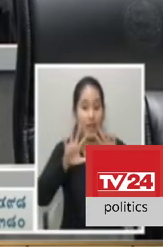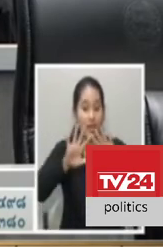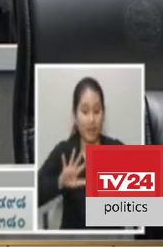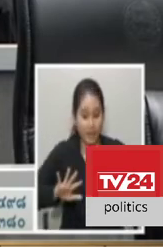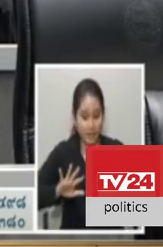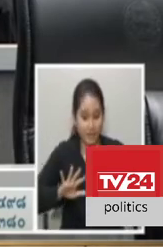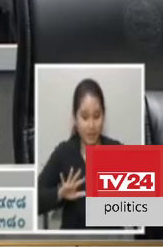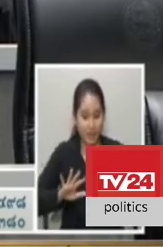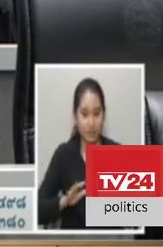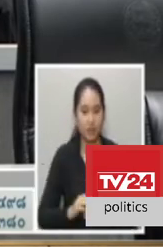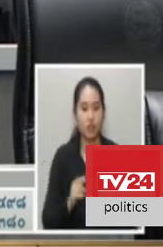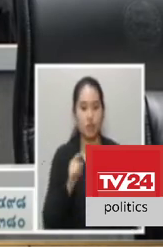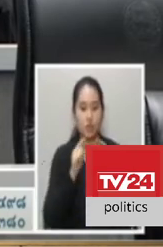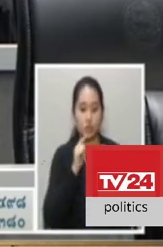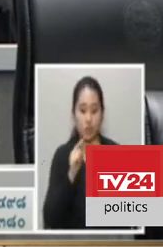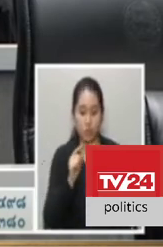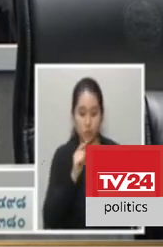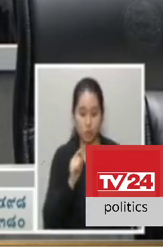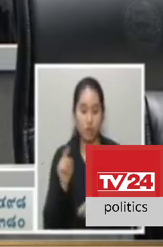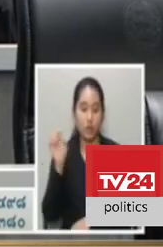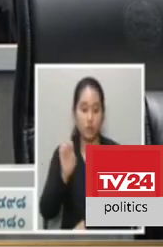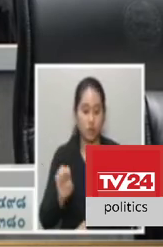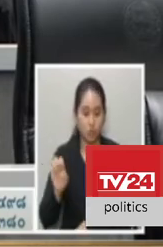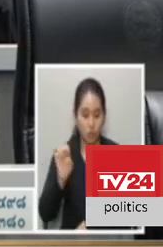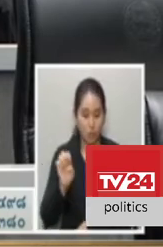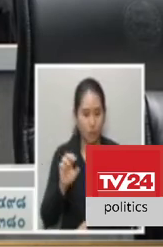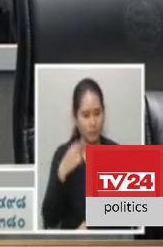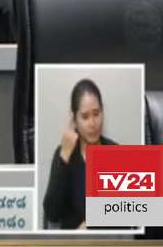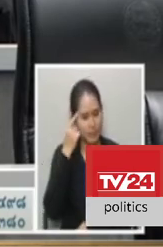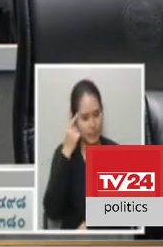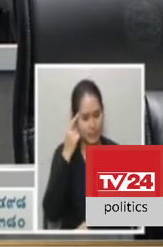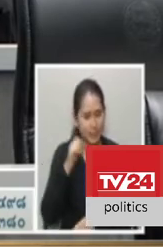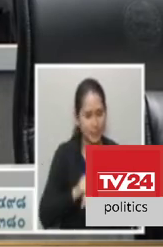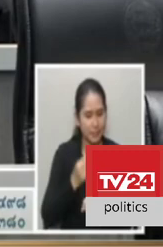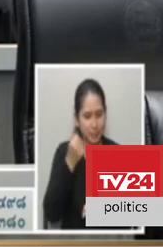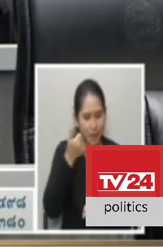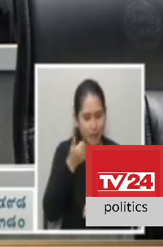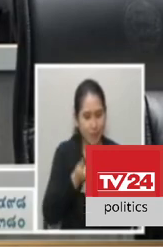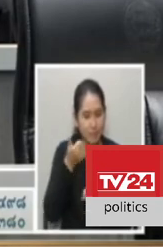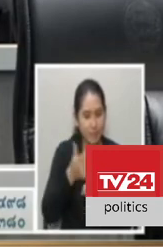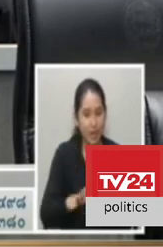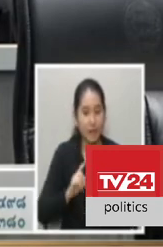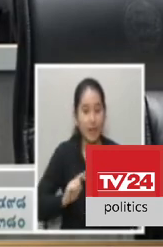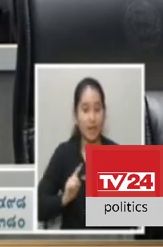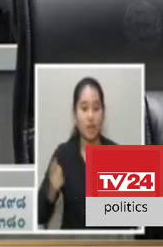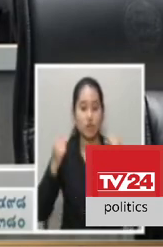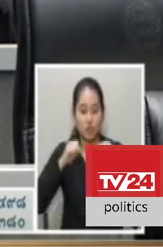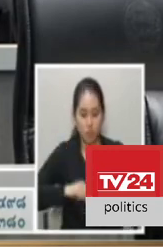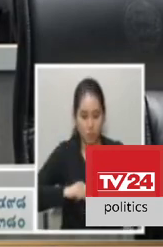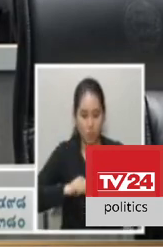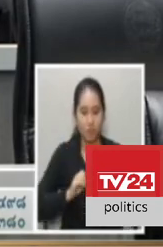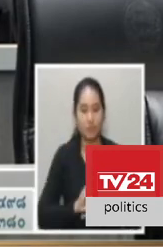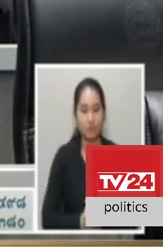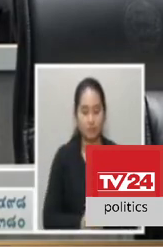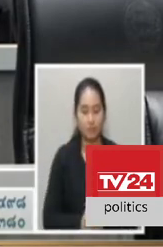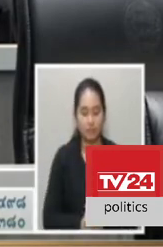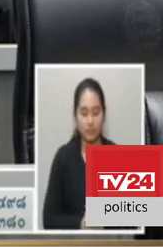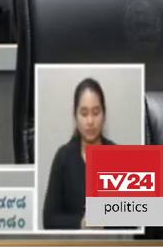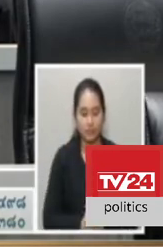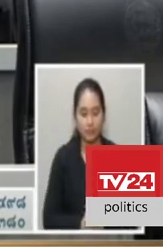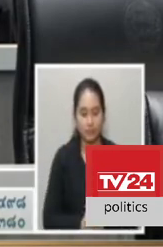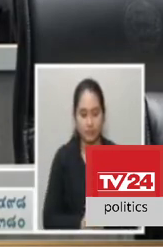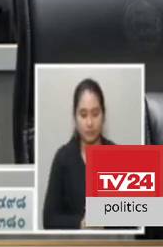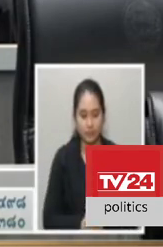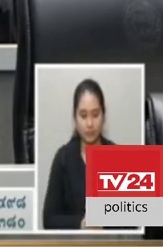กำลังหารือกับสภาพยุโรปเพื่อประเมินความเป็นไปได้ในการเจรจาจัดทำความตกลงเสรีทางการค้าร่วมกันซึ่